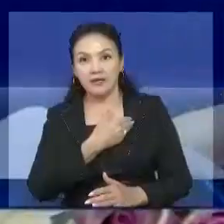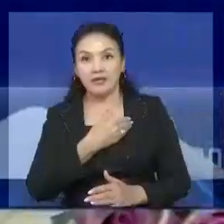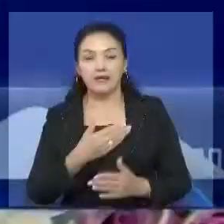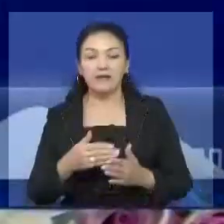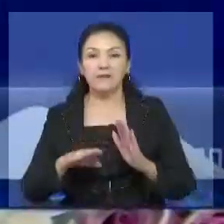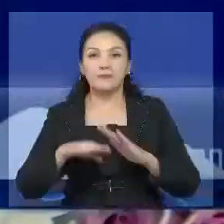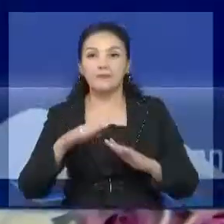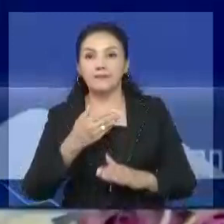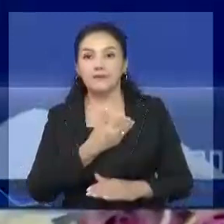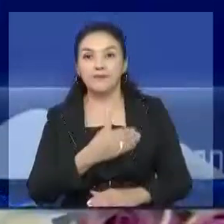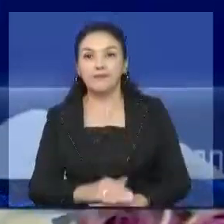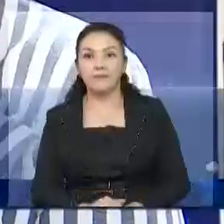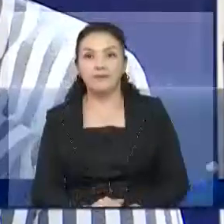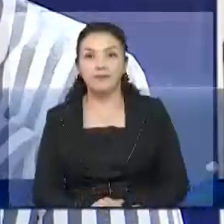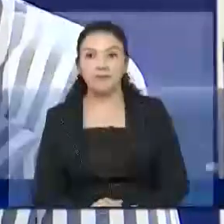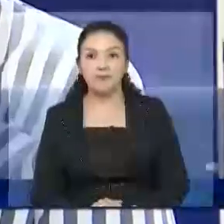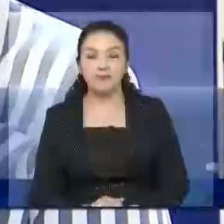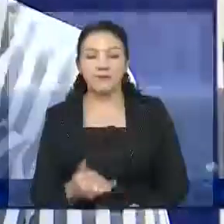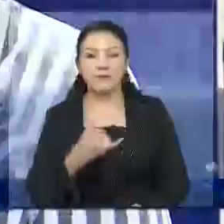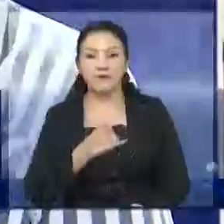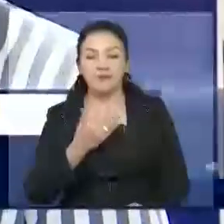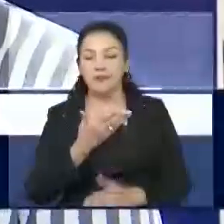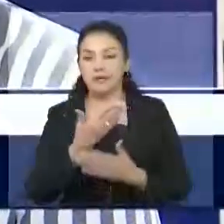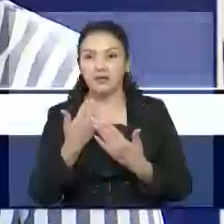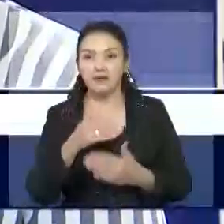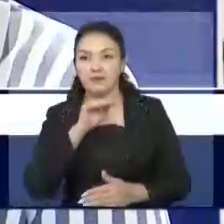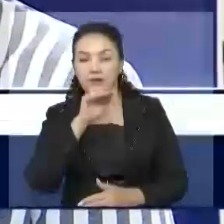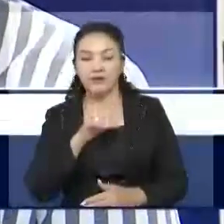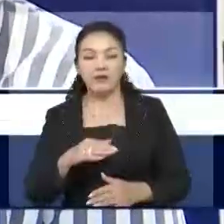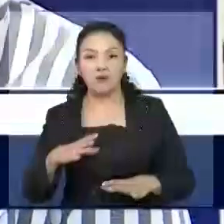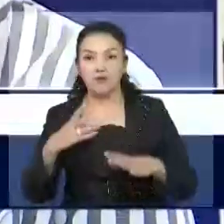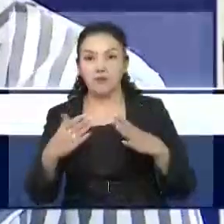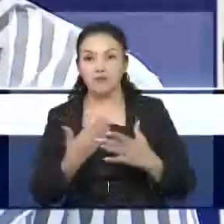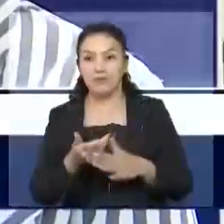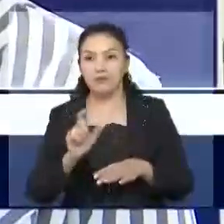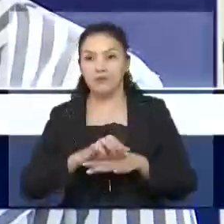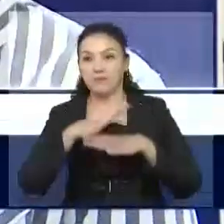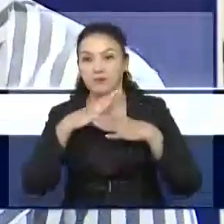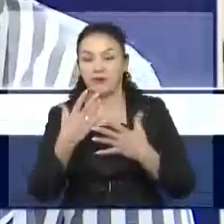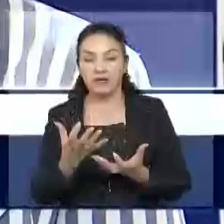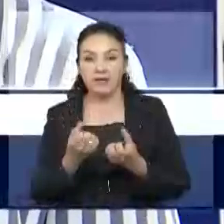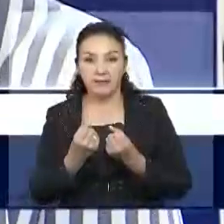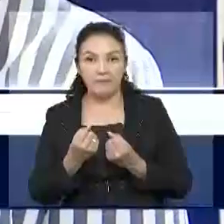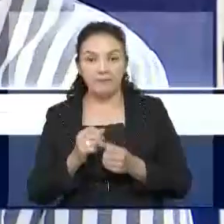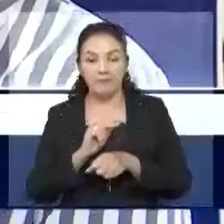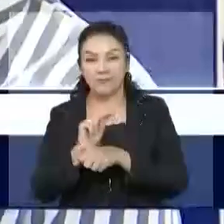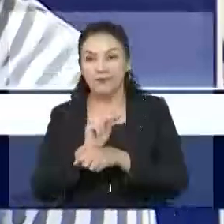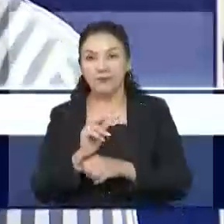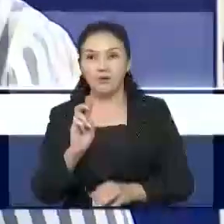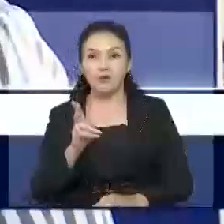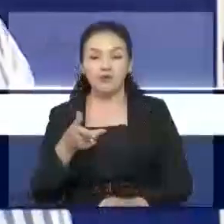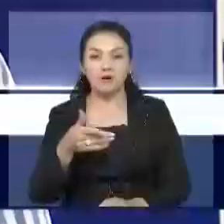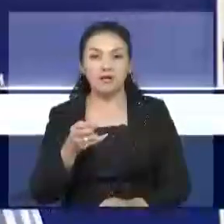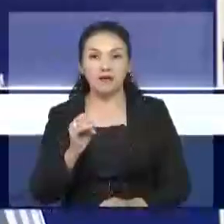их на практике. У меня никогда не было профессиональных курсов, и я очень много взяла из этого обучения, профессиональных навыков. Гульнара